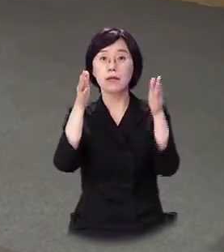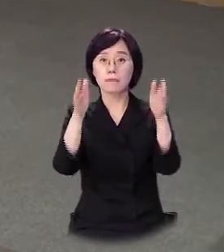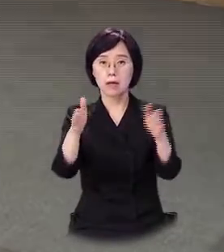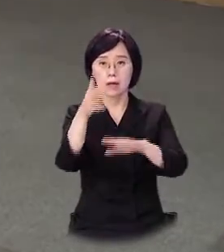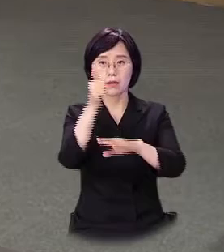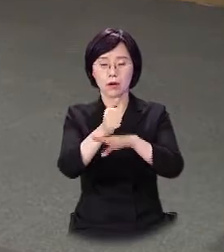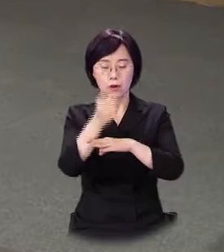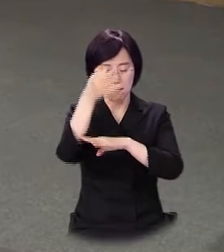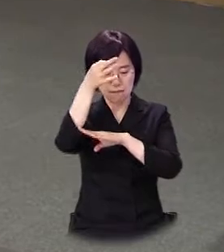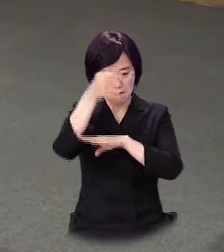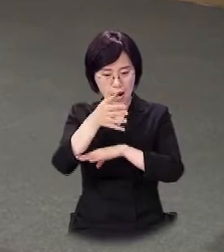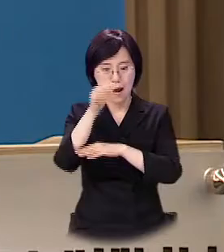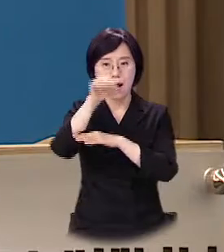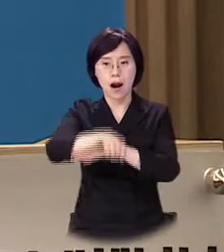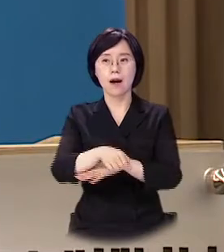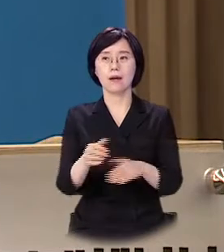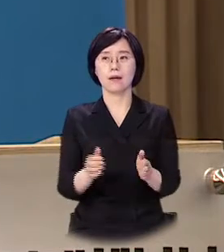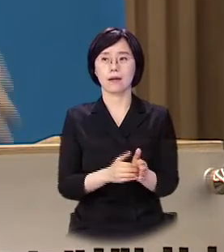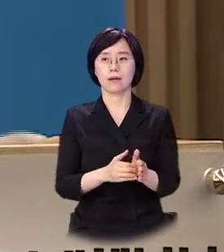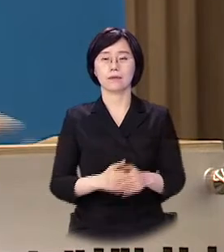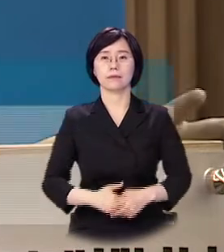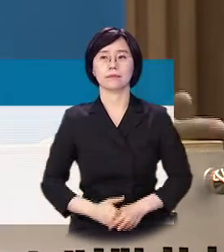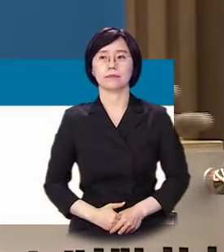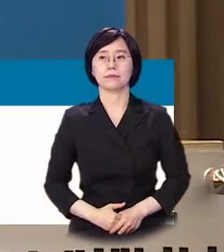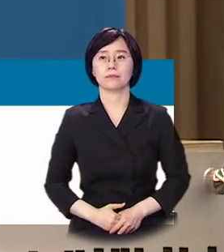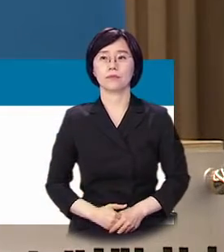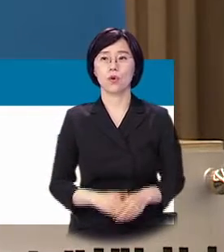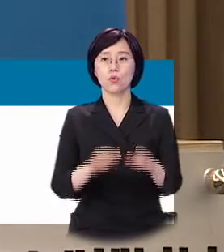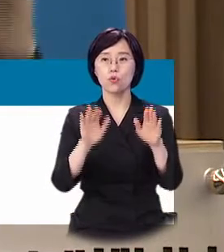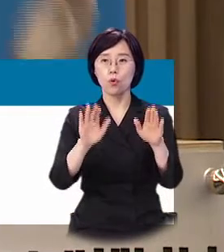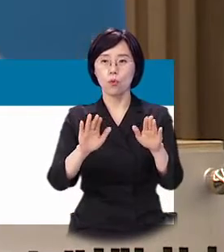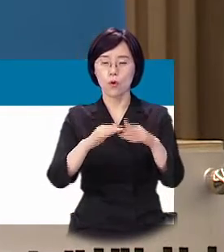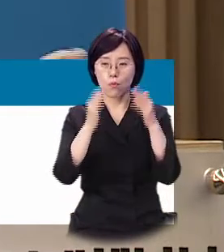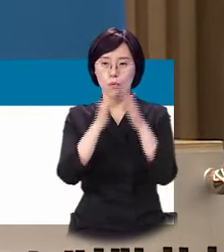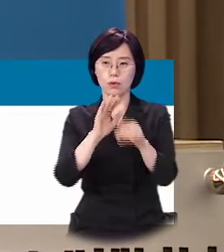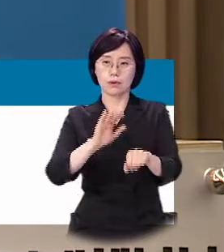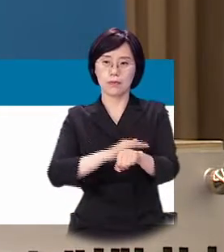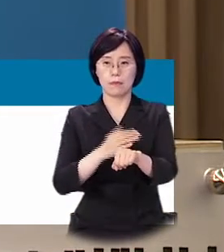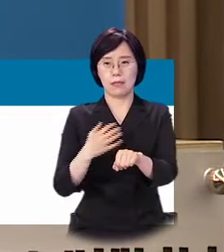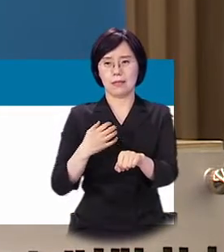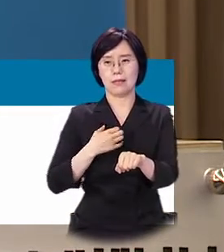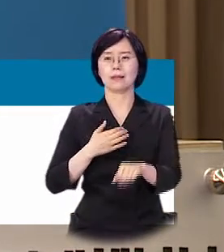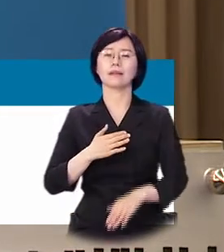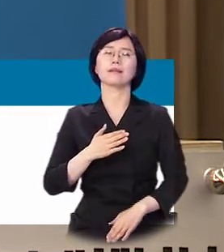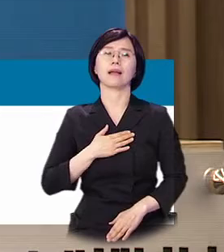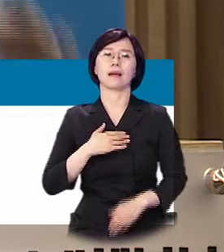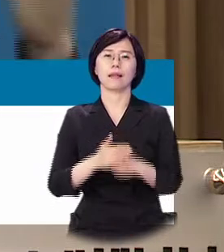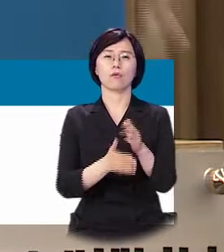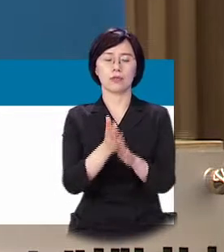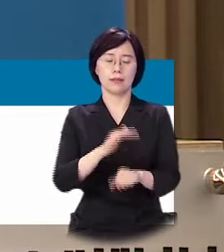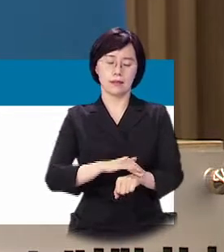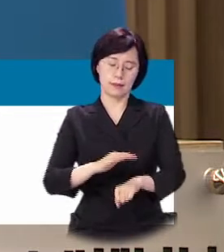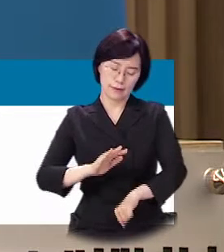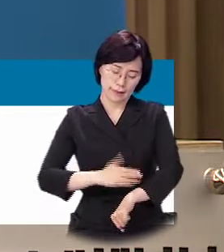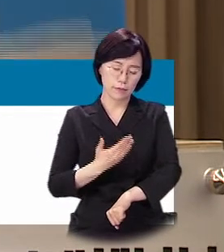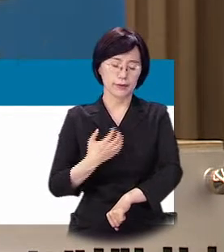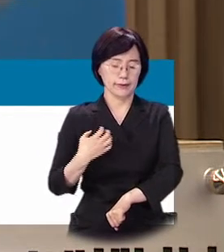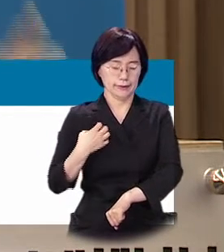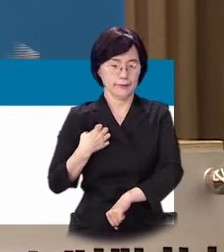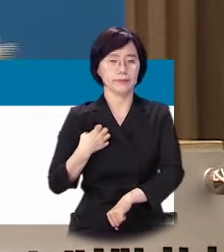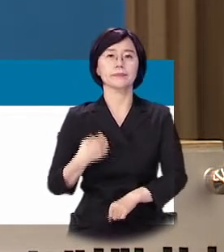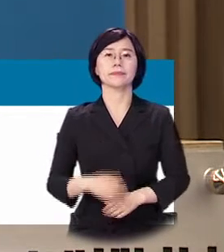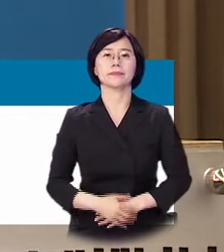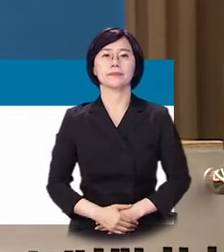결국 고개를 숙였습니다. 이번 논란의 모든 잘못과 책임은 전적으로 대구시장인